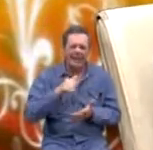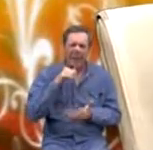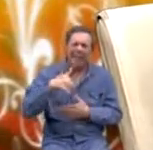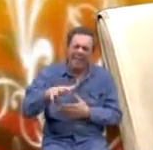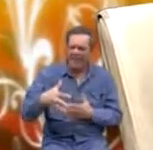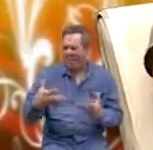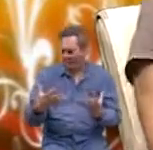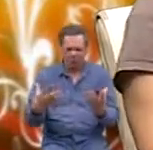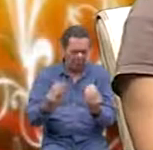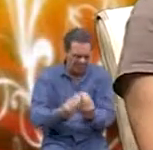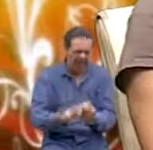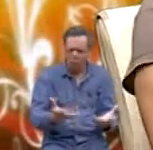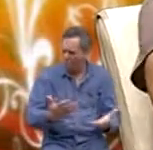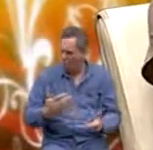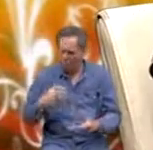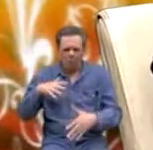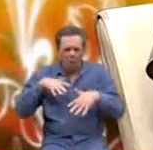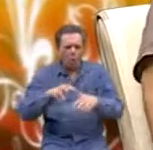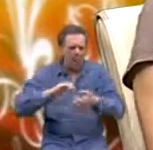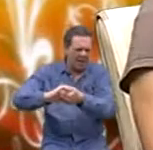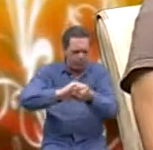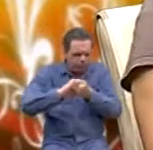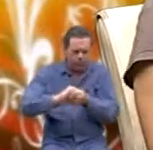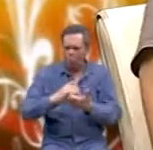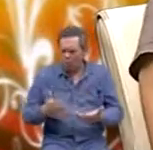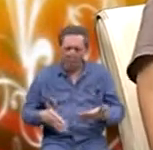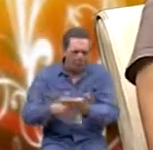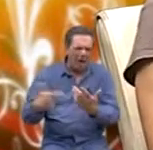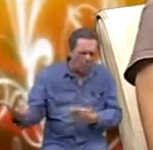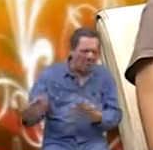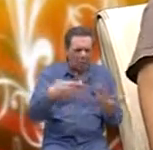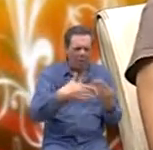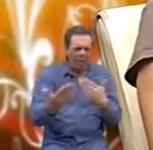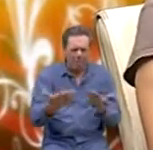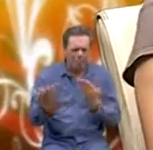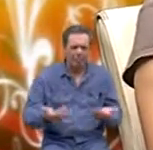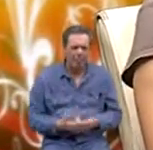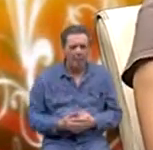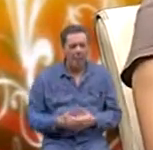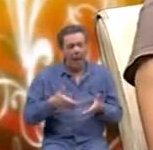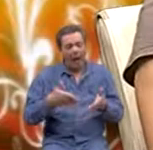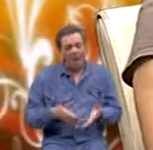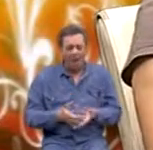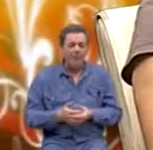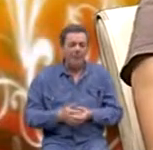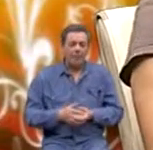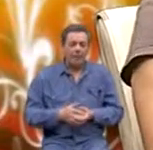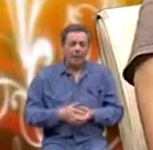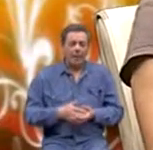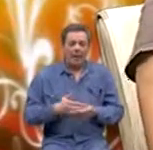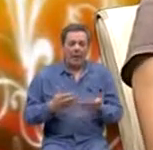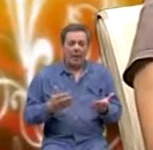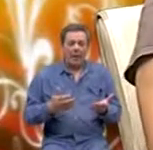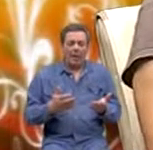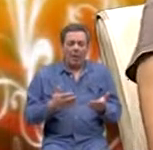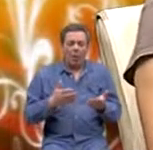tu gdje su ljudi zapravo povezani i puno jesu tu jedni za druge. Dok ovdje je toliko distrakcije i stvari koje nam odvraćaju pažnju i tjeraju nas